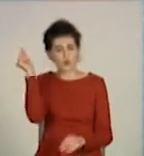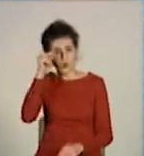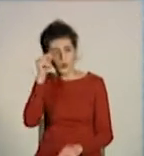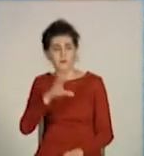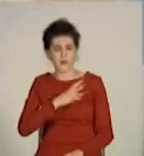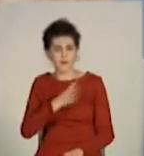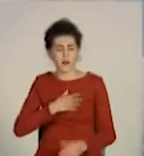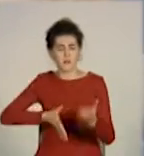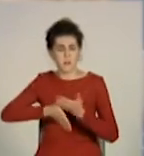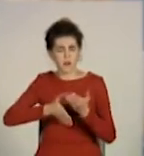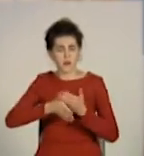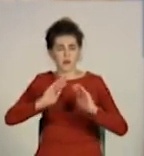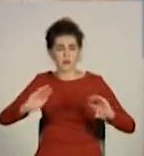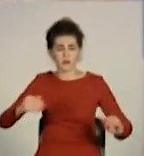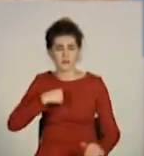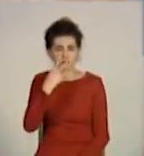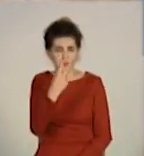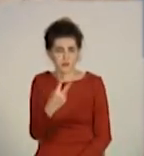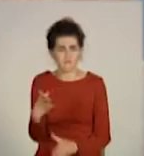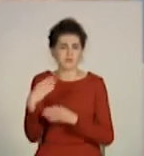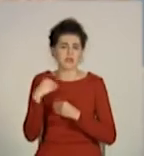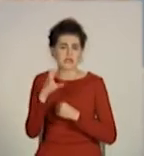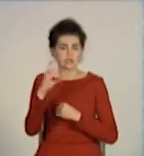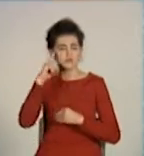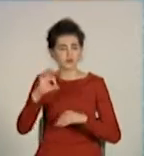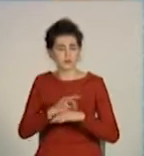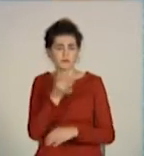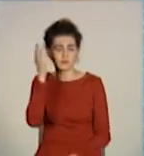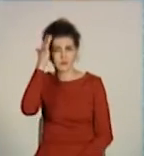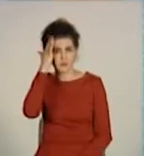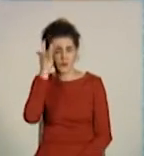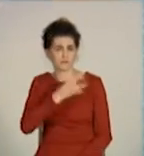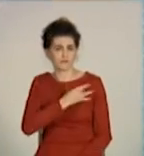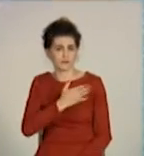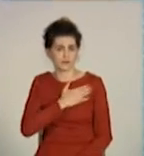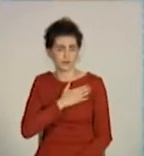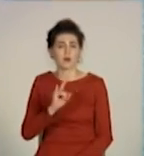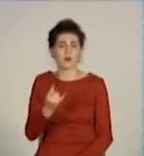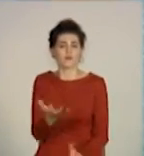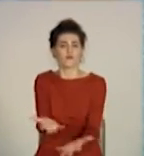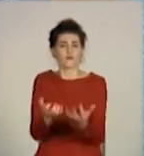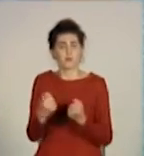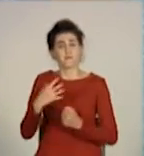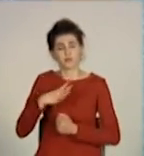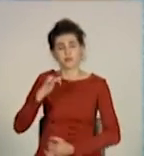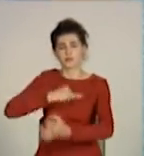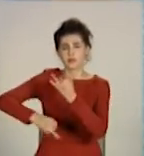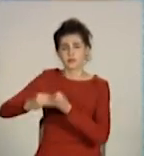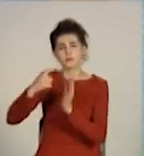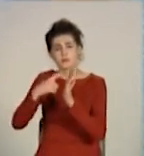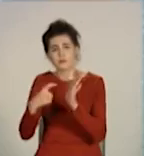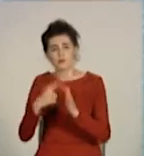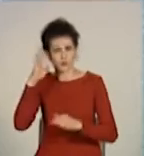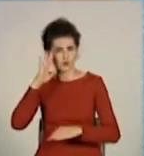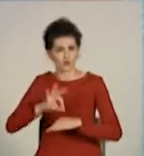дитячих будинків. Тоді вирішили з чоловіком усиновити малюка, ділиться жінка. Ми з ним обговорювали цю ситуацію, согласився, що